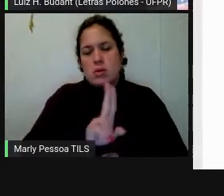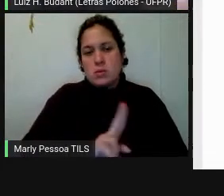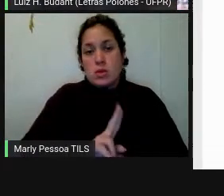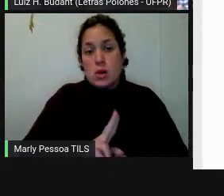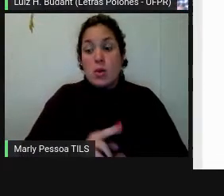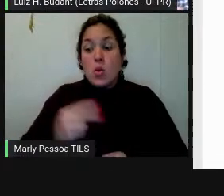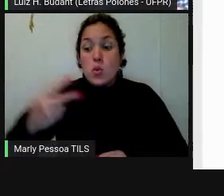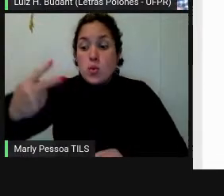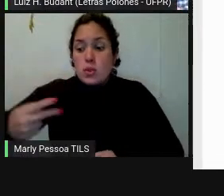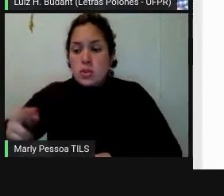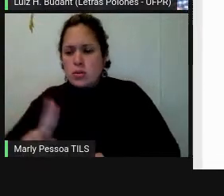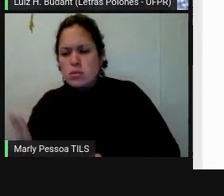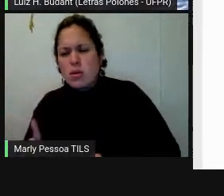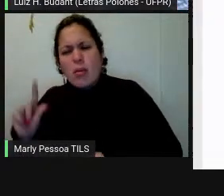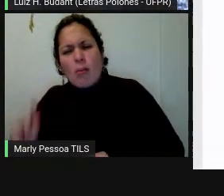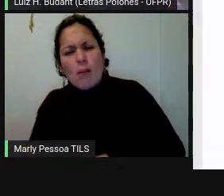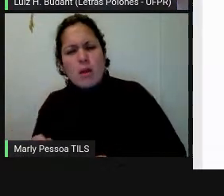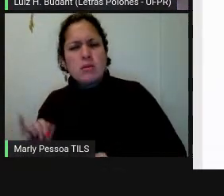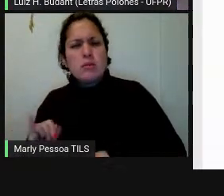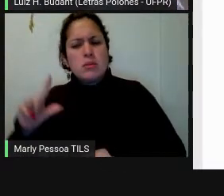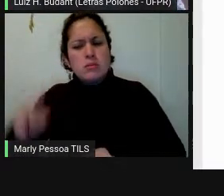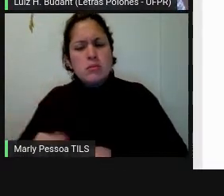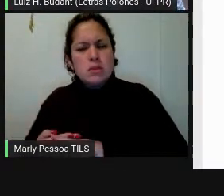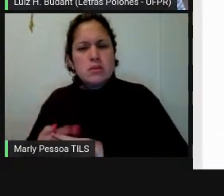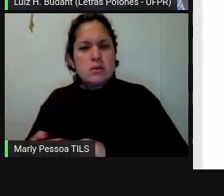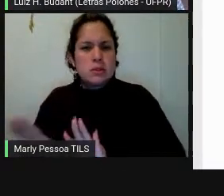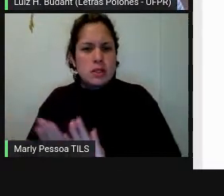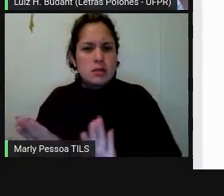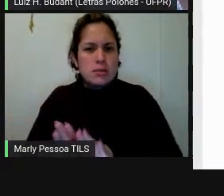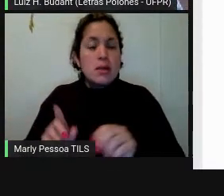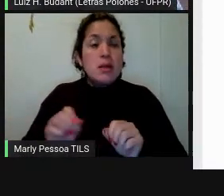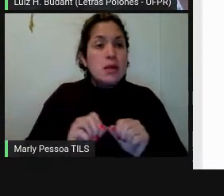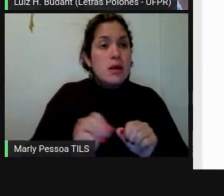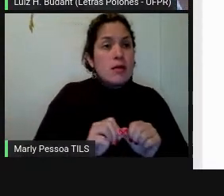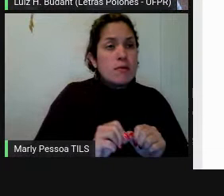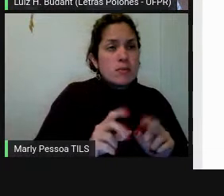e é o elemento central da identificação dos nomes das pessoas.